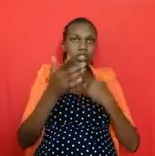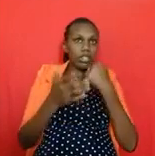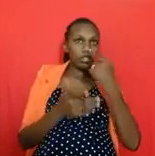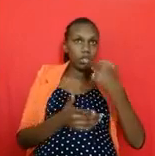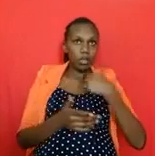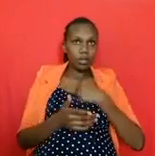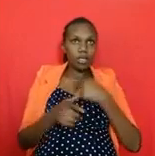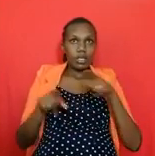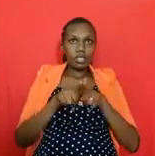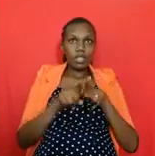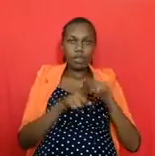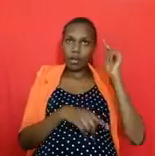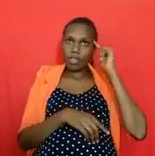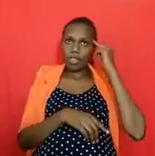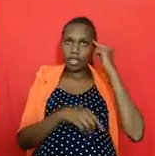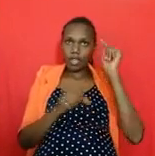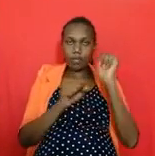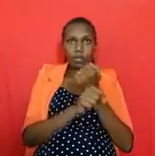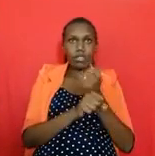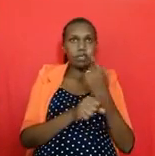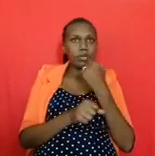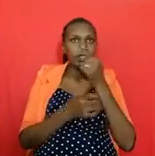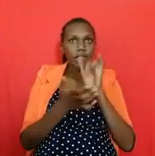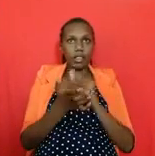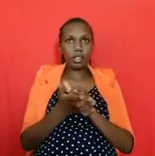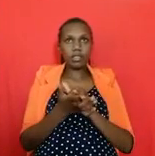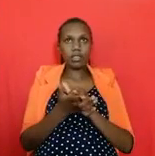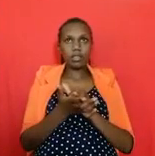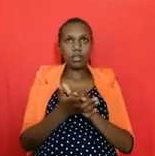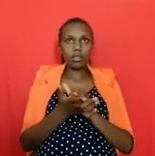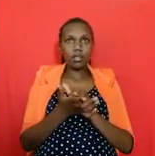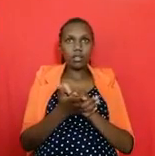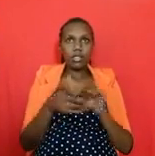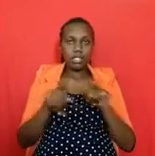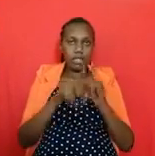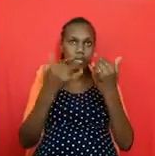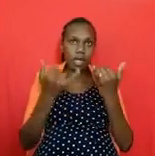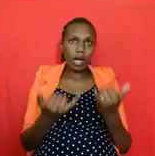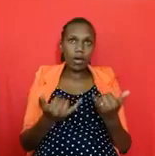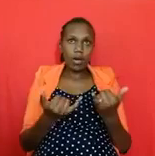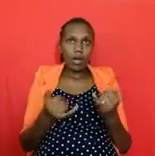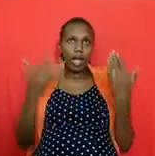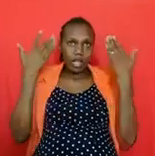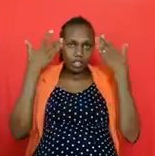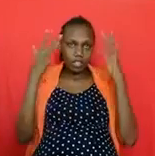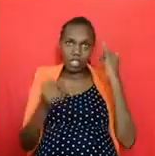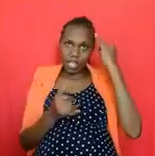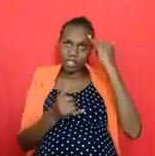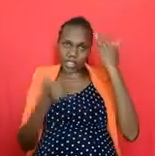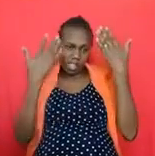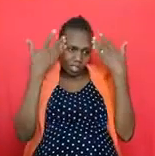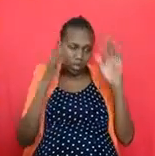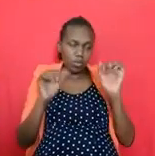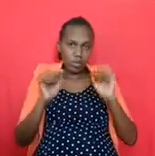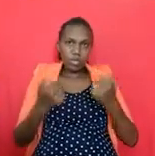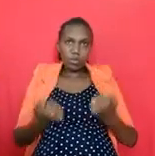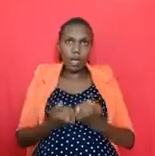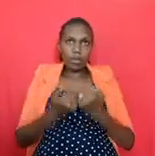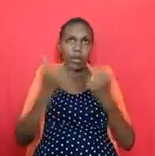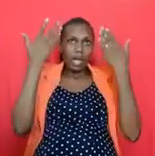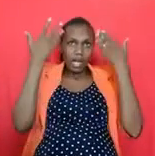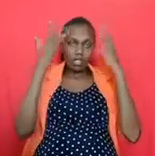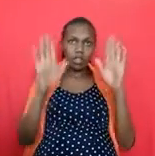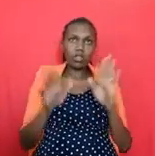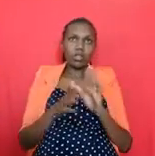ona meciria makwa matingĩgagĩciria ona rĩu ona ndirĩ na idea mangĩhanĩka atĩa ona